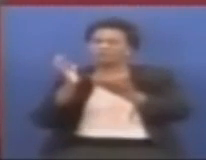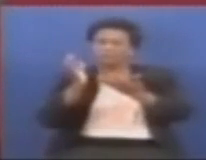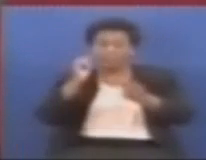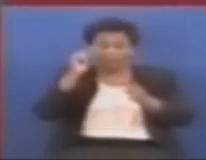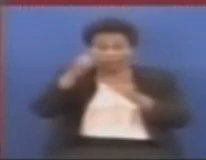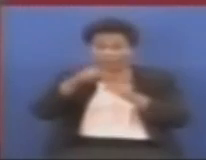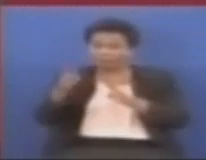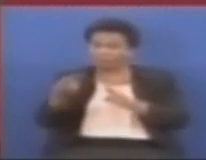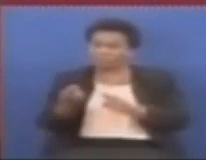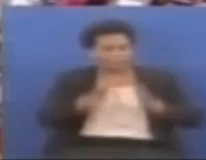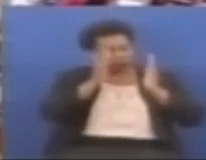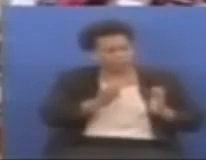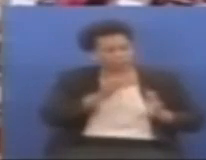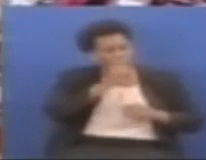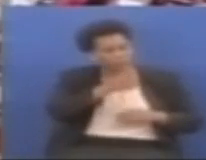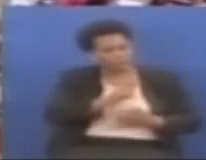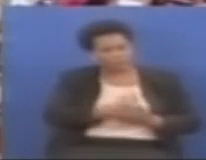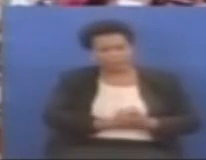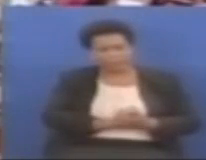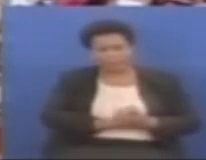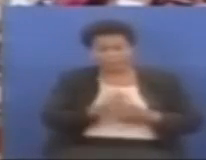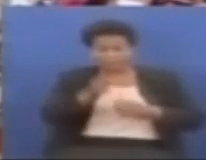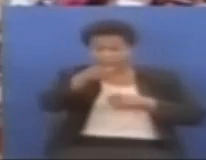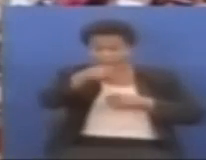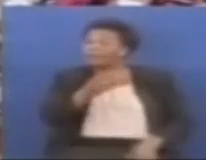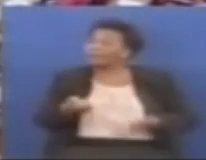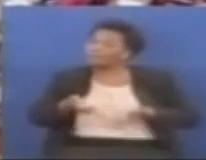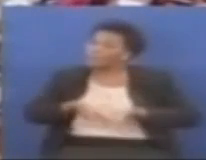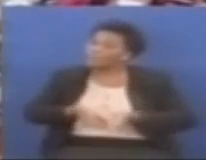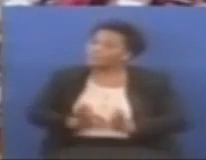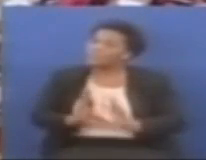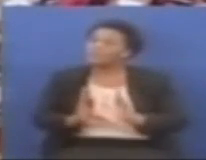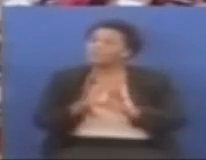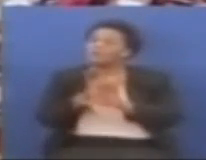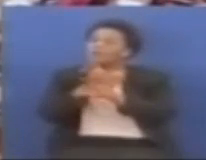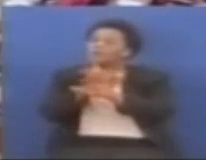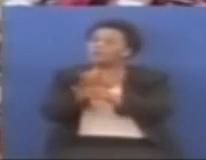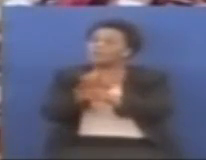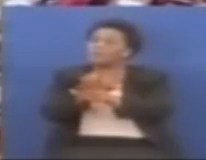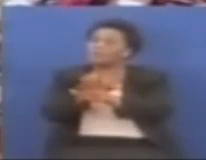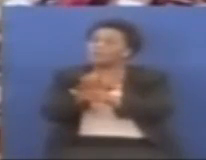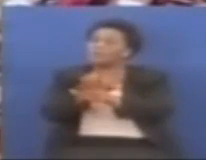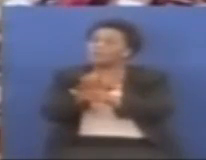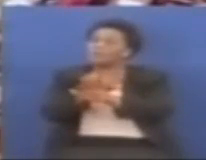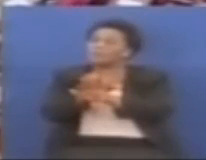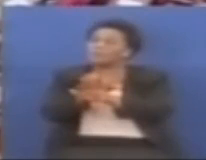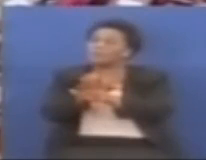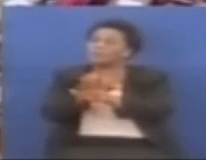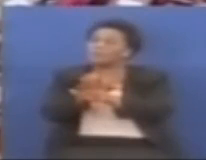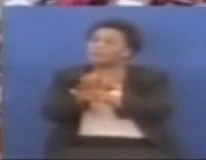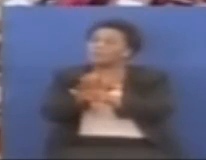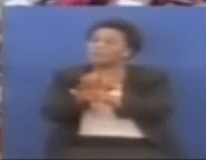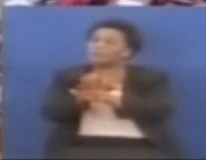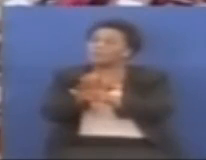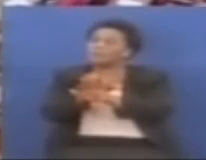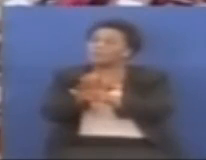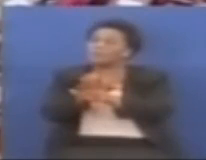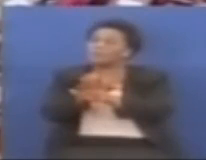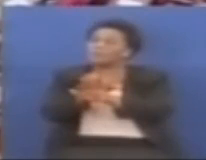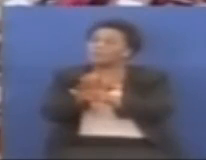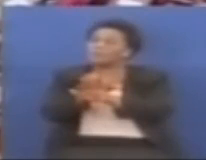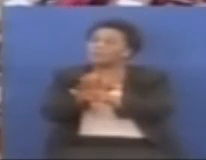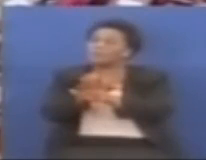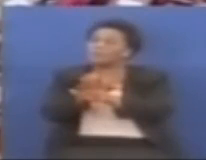Mheshimiwa mbunge kwamba pamoja na kwamba haijaonekana, nitahakikisha kwamba tunatoa maelekezo kisiwa hiki kiweze kupewa kipaumbele. Mheshimiwa